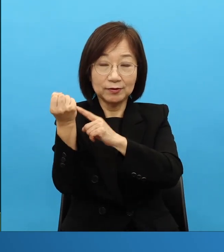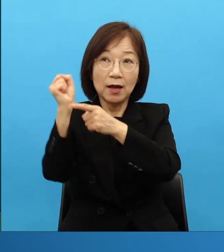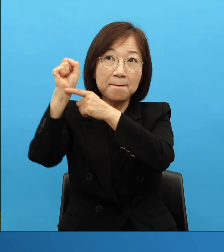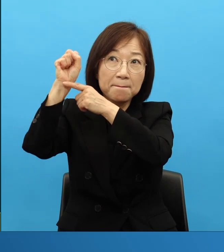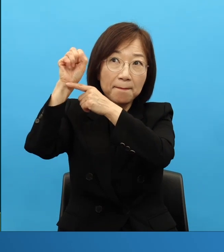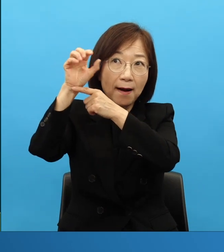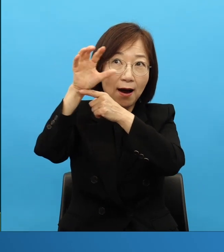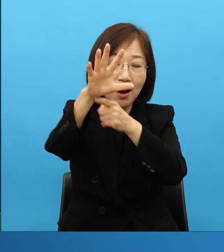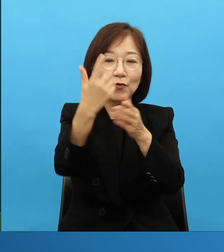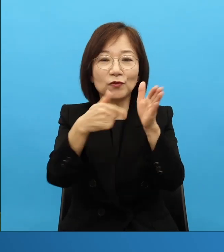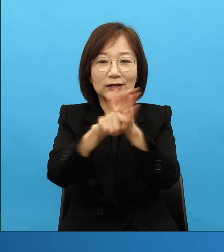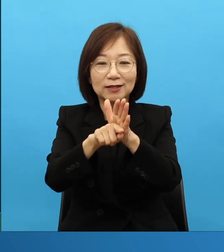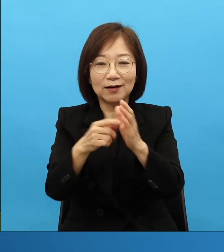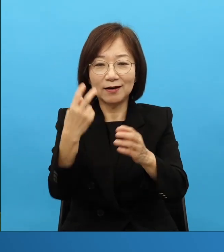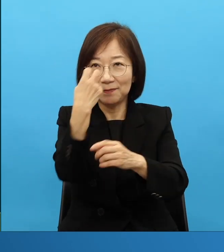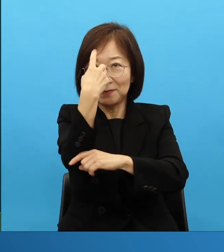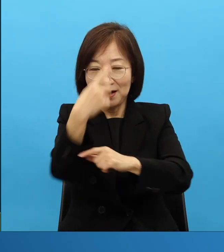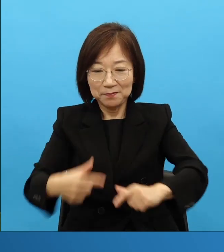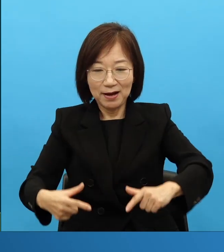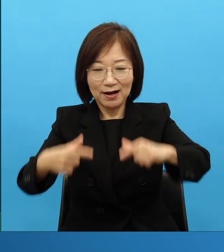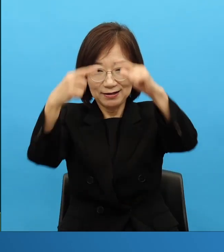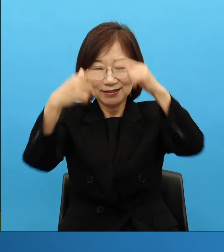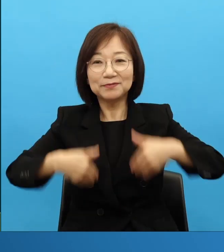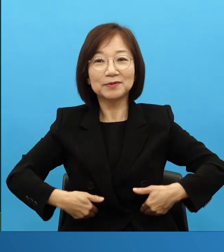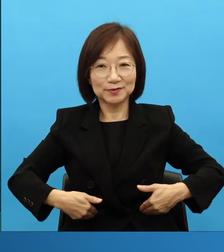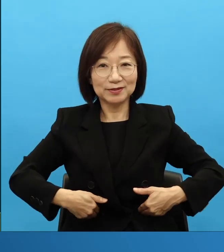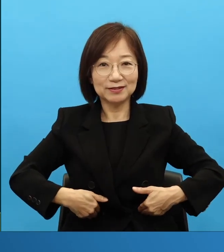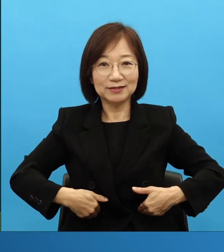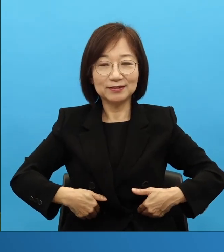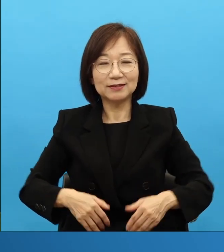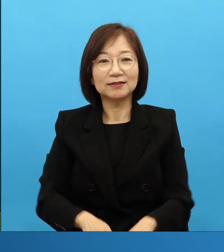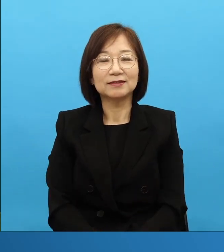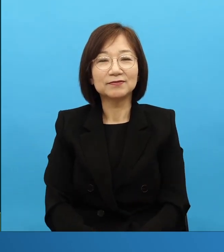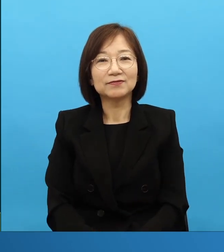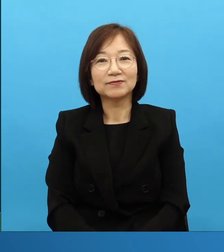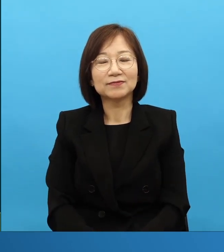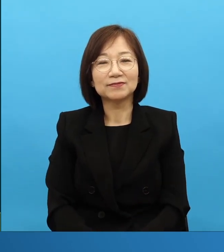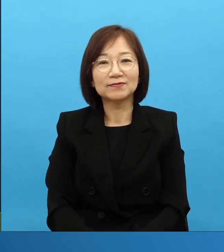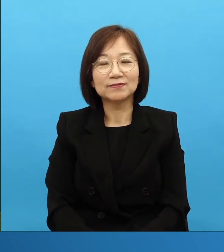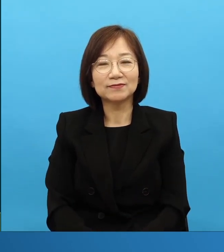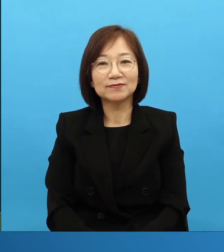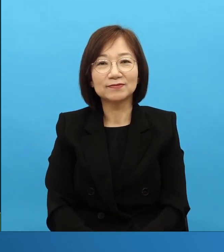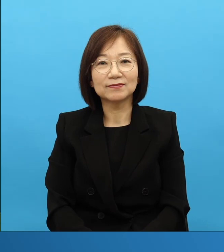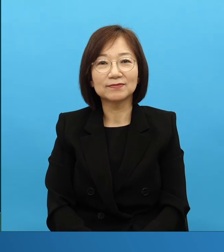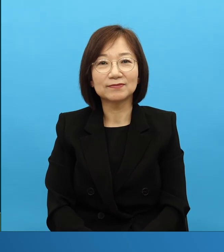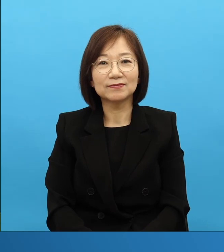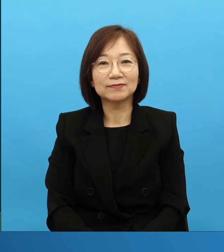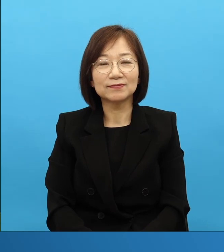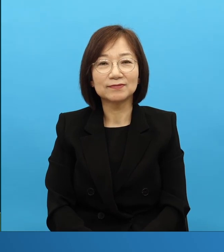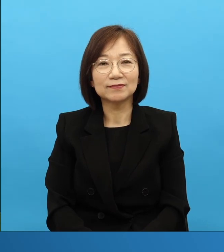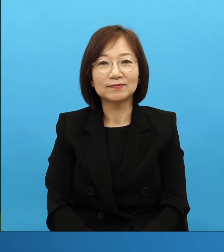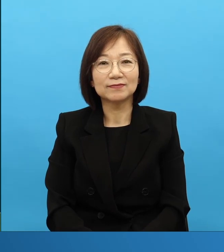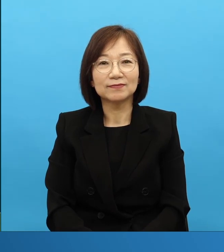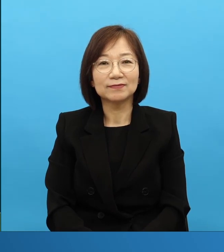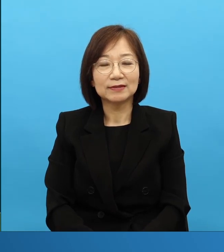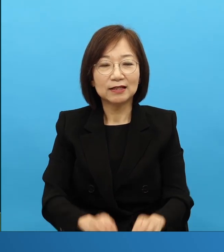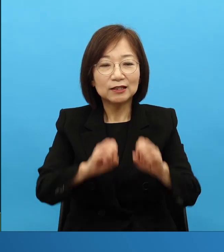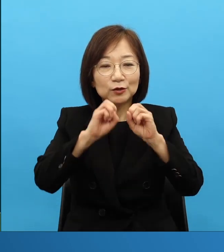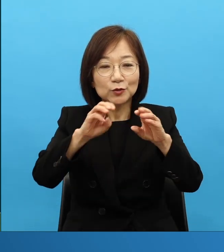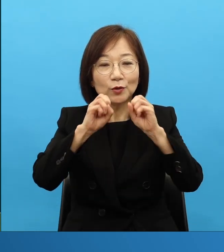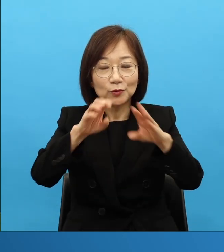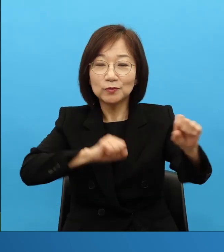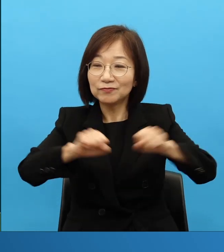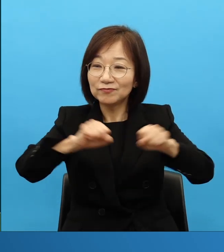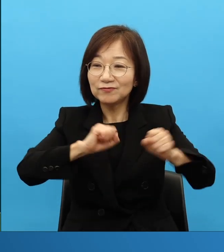돼요. 목사님들 지금 많은 교회들이 있는데 이게 전도 운동이요. 이 망대를 세운 게 가장 중요합니다. And so